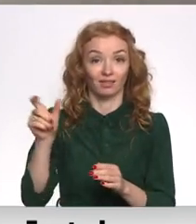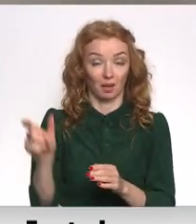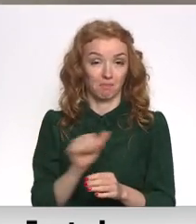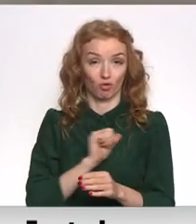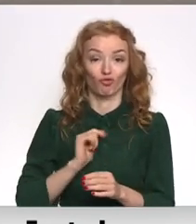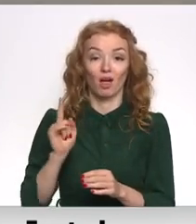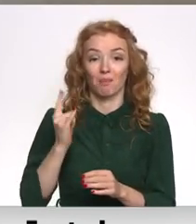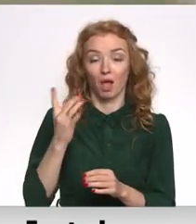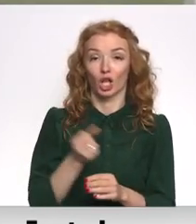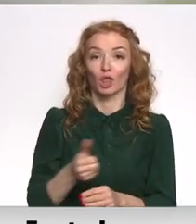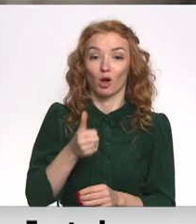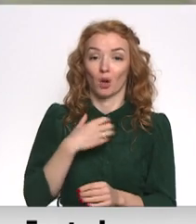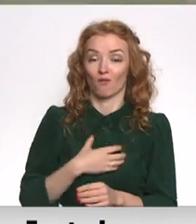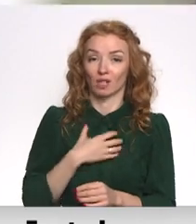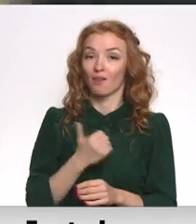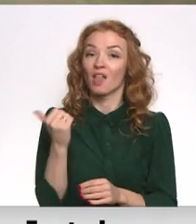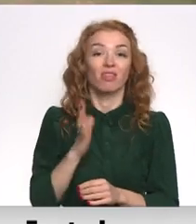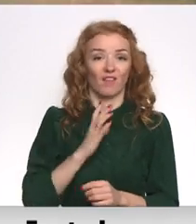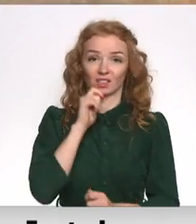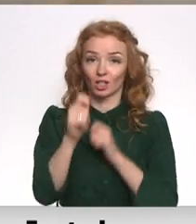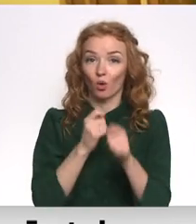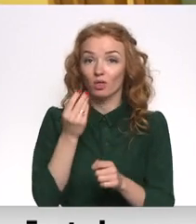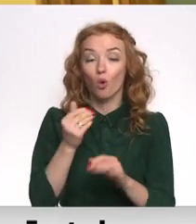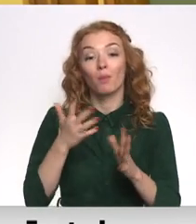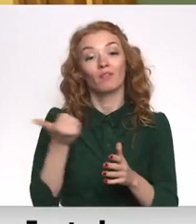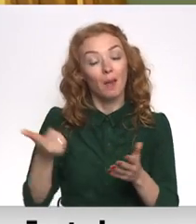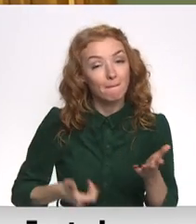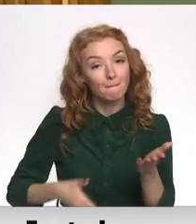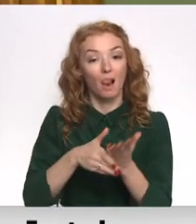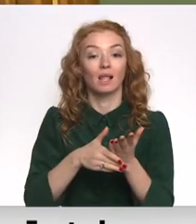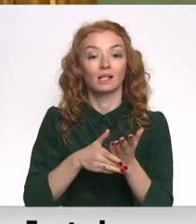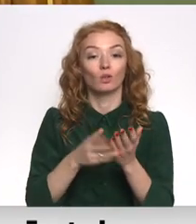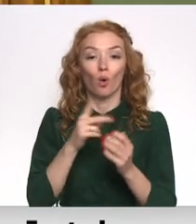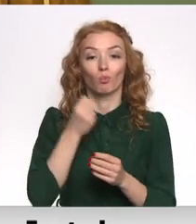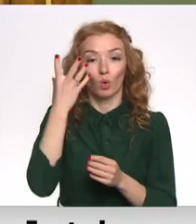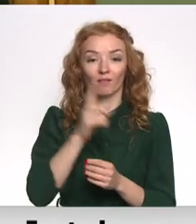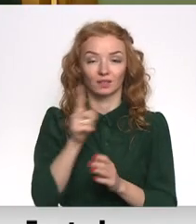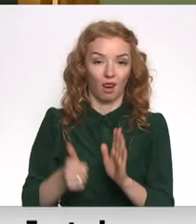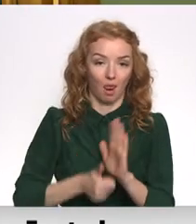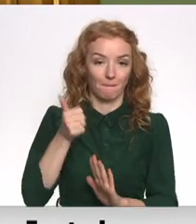īpašas vajadzības. Agnese nevar ziedot naudu, bet palīdz ar to, ko protis labāk.